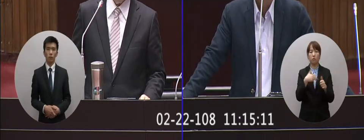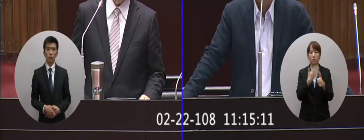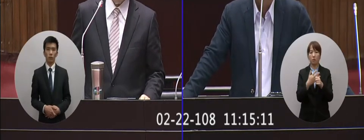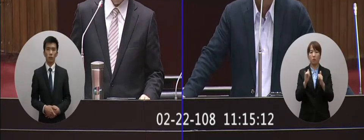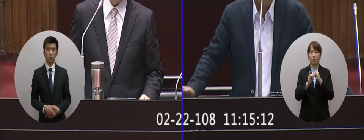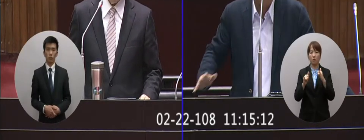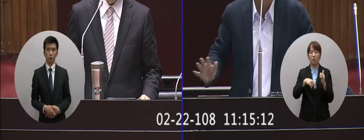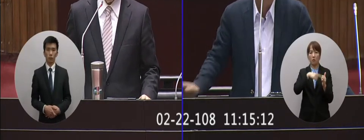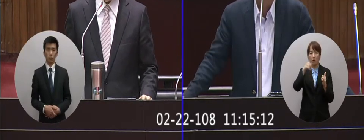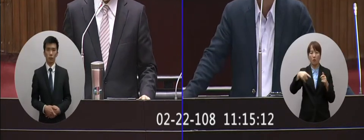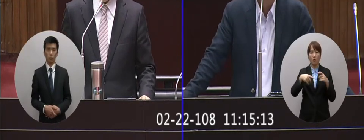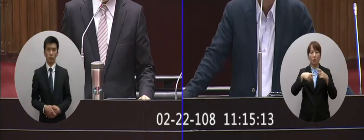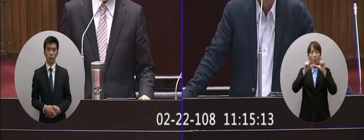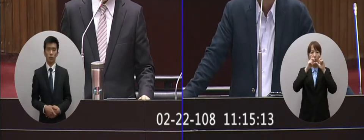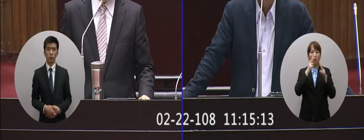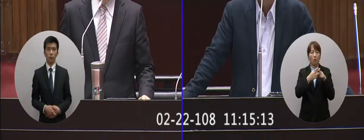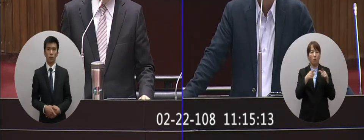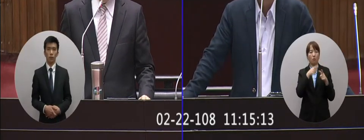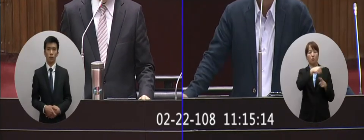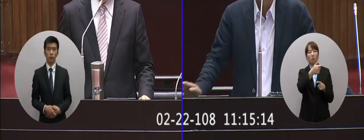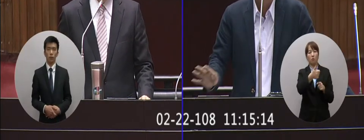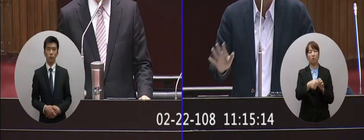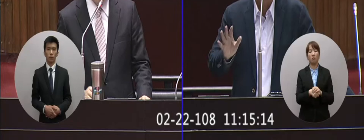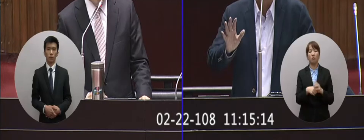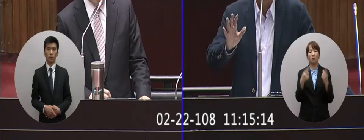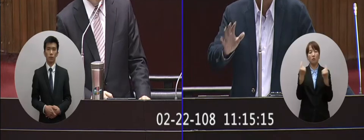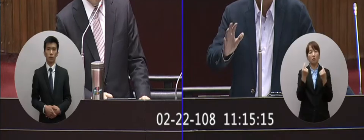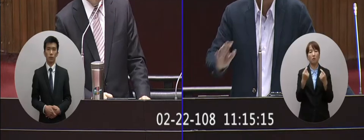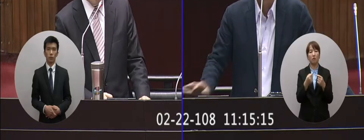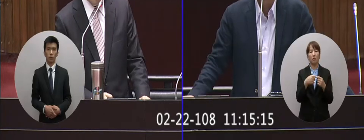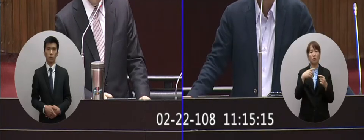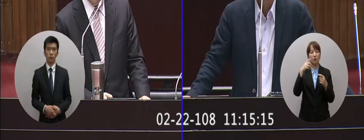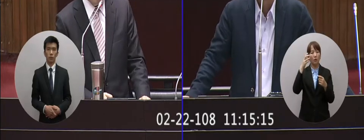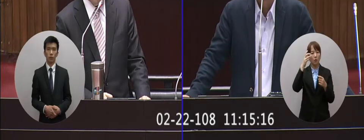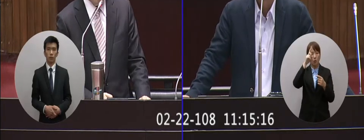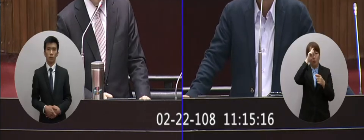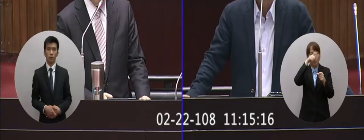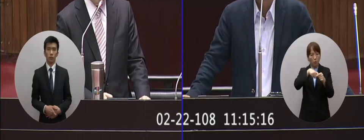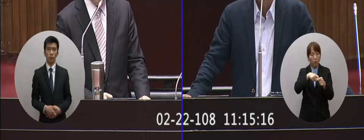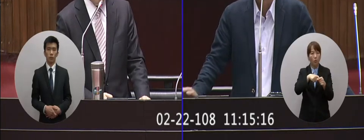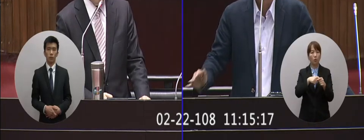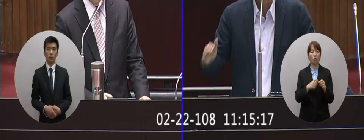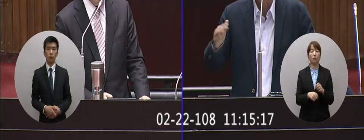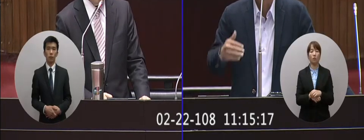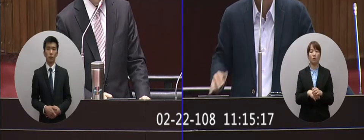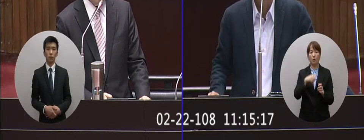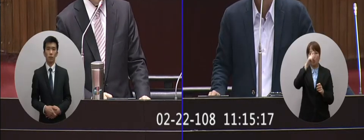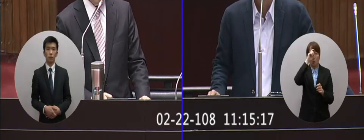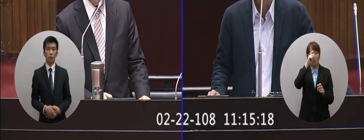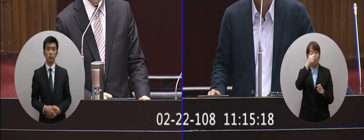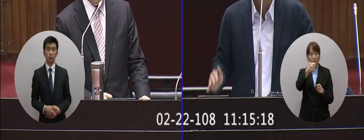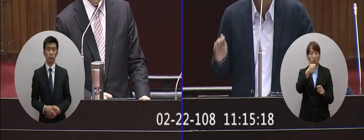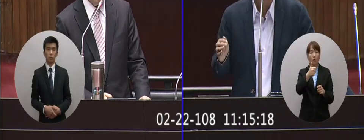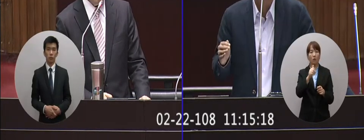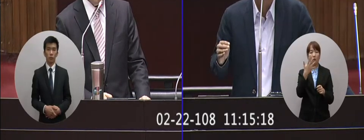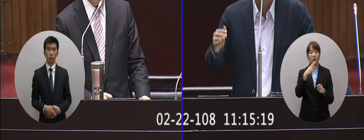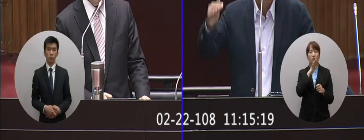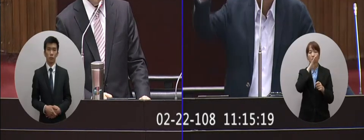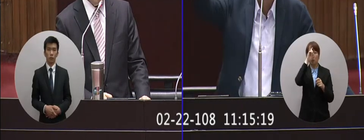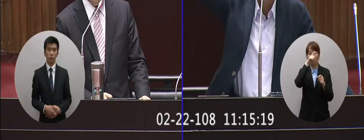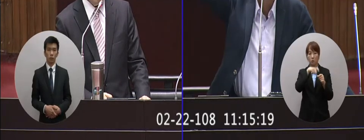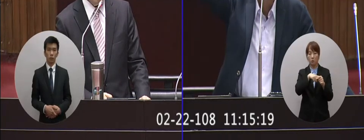人民找回信心？就说包括我们做的理想，好，理想是很好，但是我们理